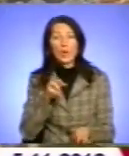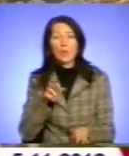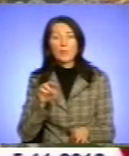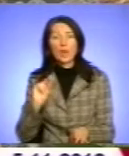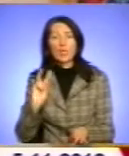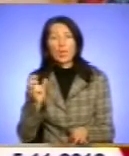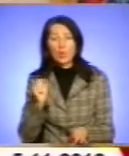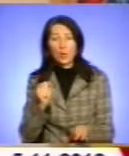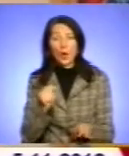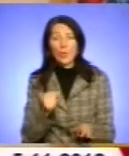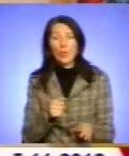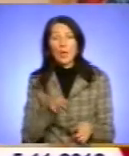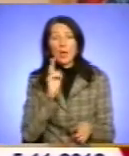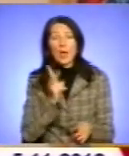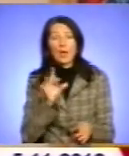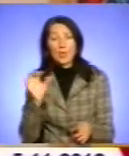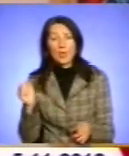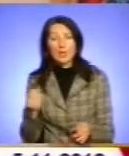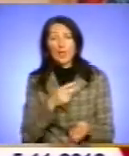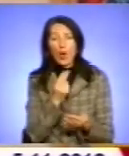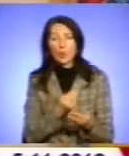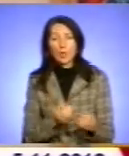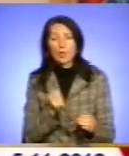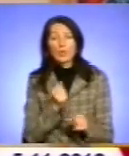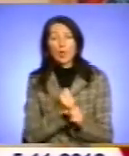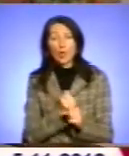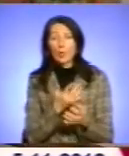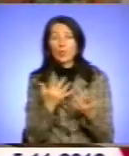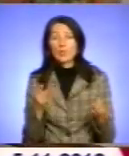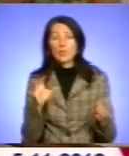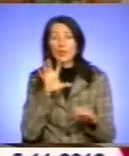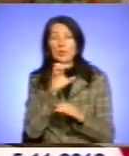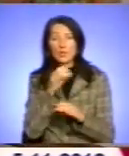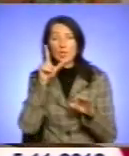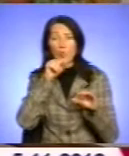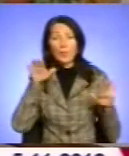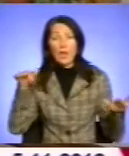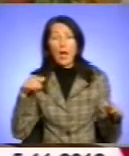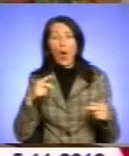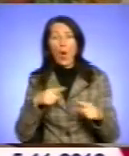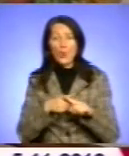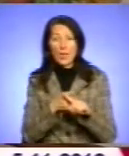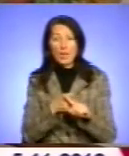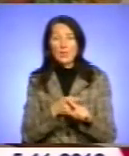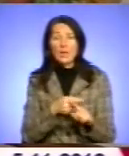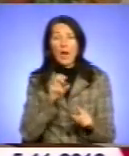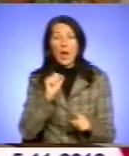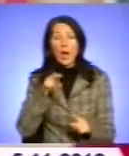художниця створює фантастичних звірів, птахів у техніці аплікації. Цікава техніка, аплікація, от колаж також я останнім